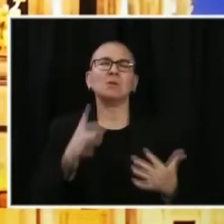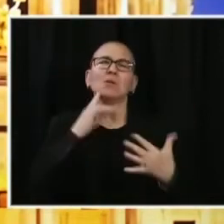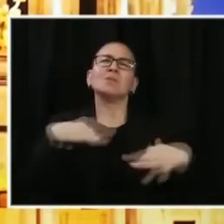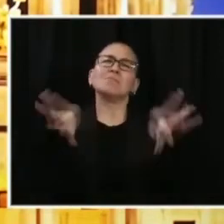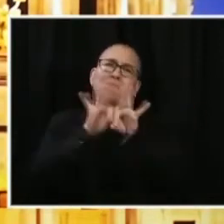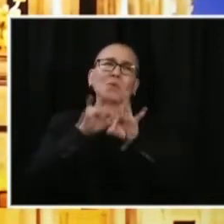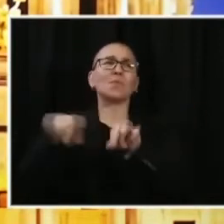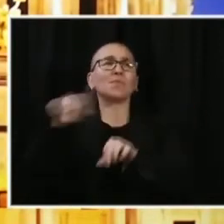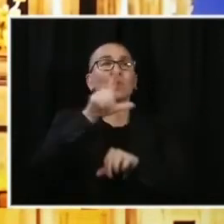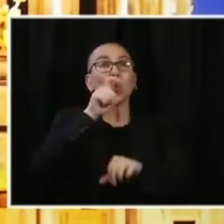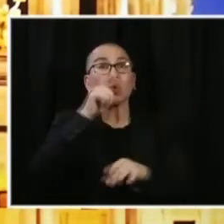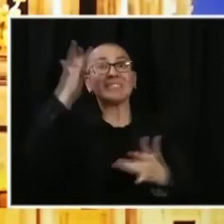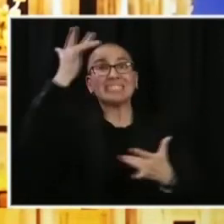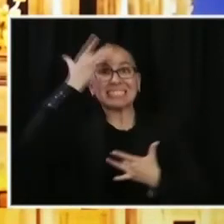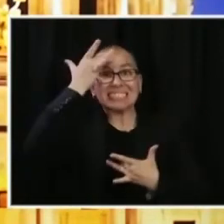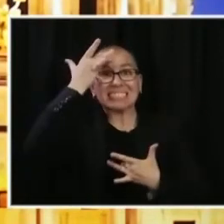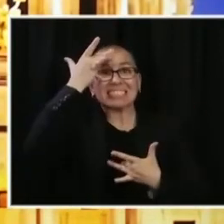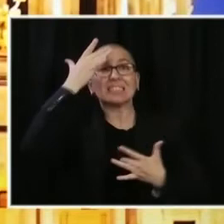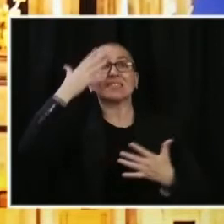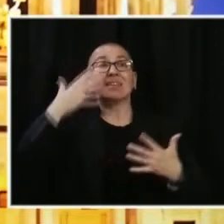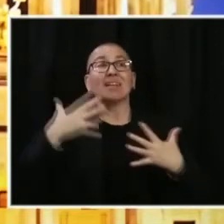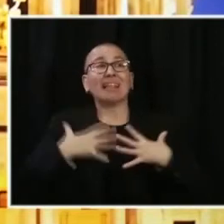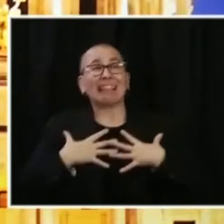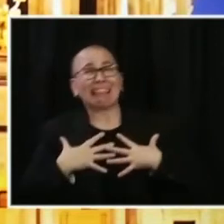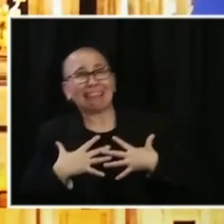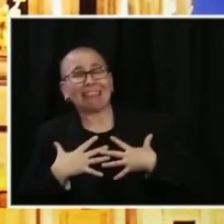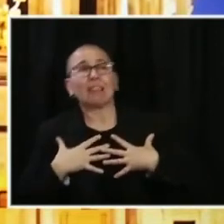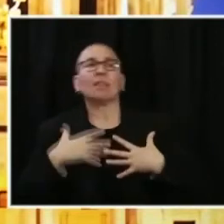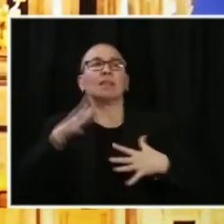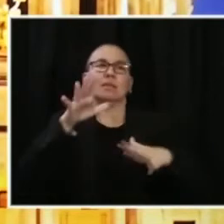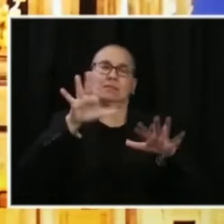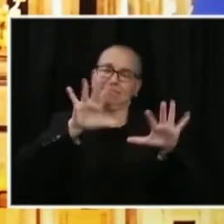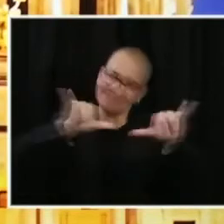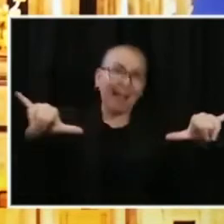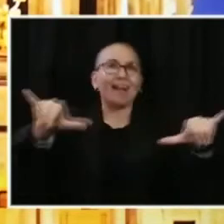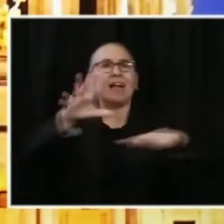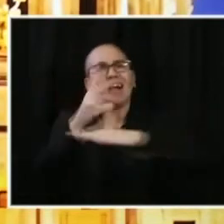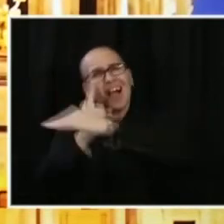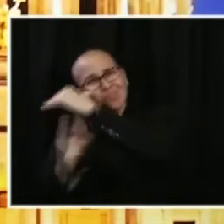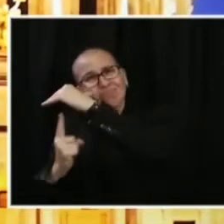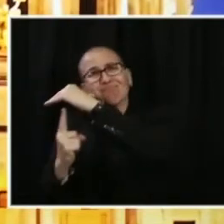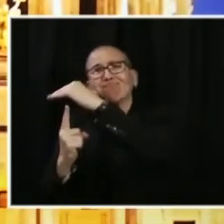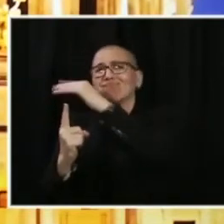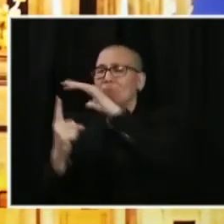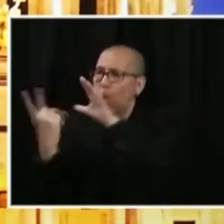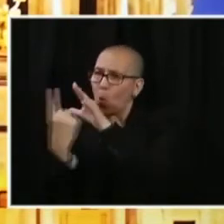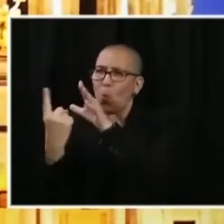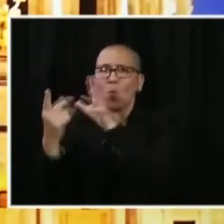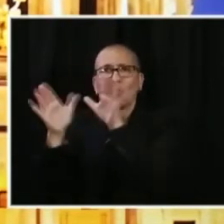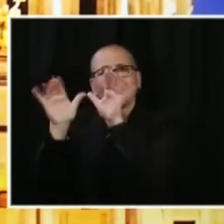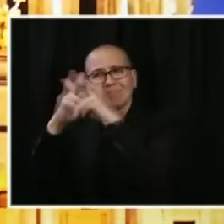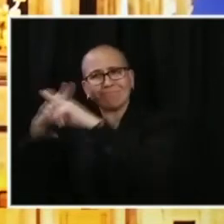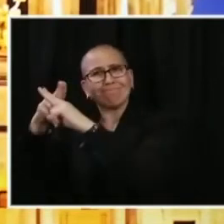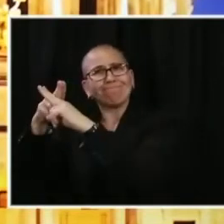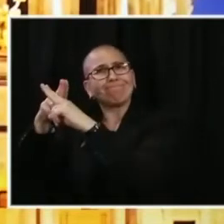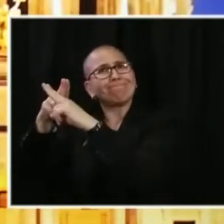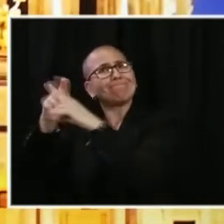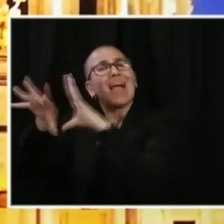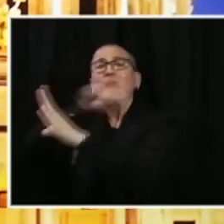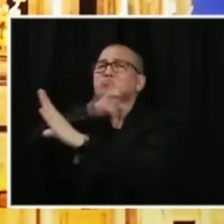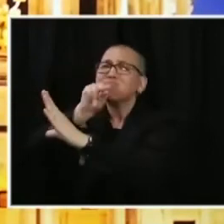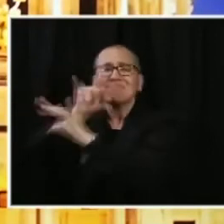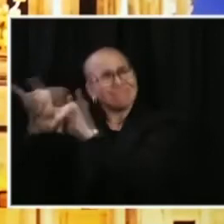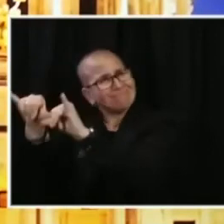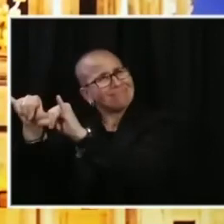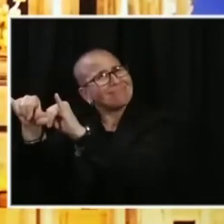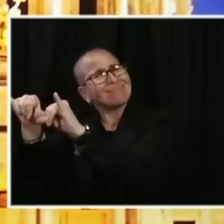cho mình là sao nên nhớ họ mình là sao ta để giờ lấy từ một họ bởi sự dây họ kể về một trò kỳ mô hình đua là chỉ có để nhớ tới được